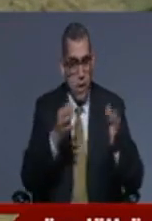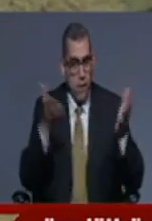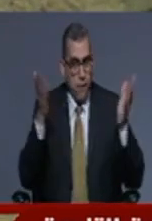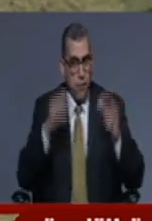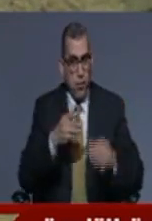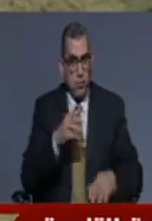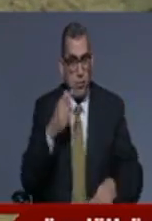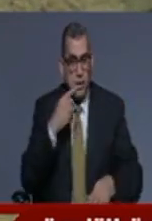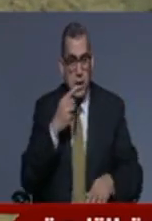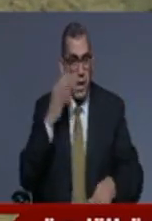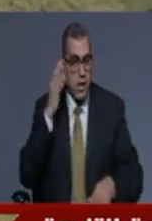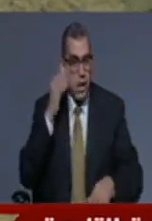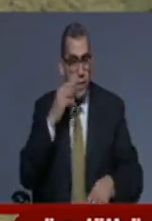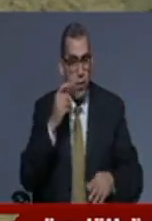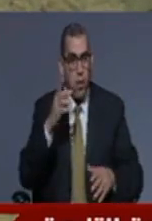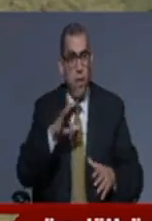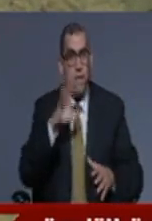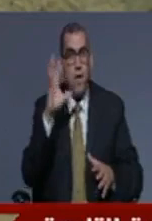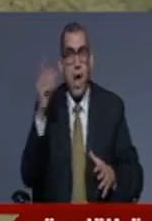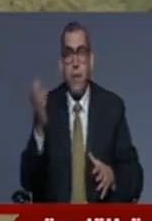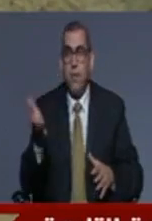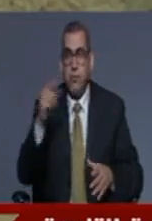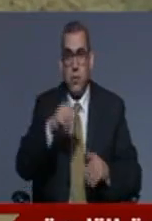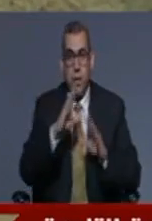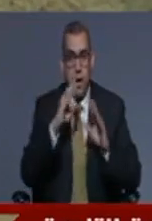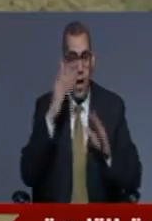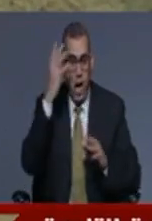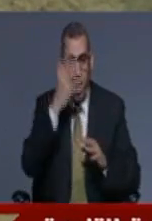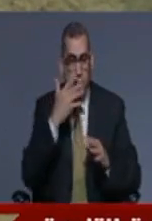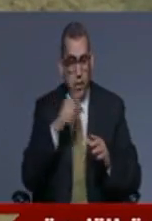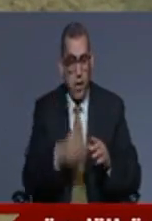وأكبر مخزون في العالم يمكن استخدامه